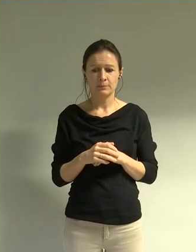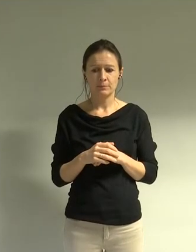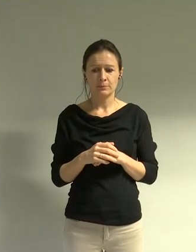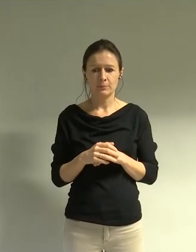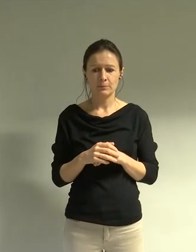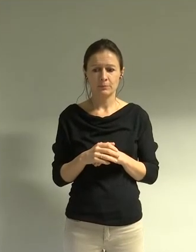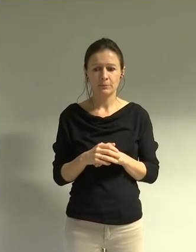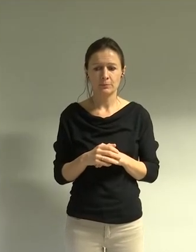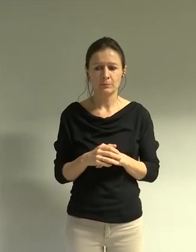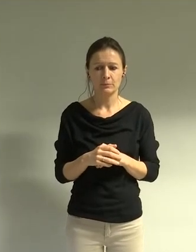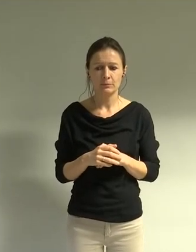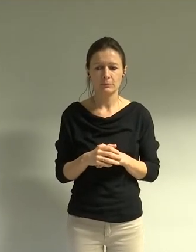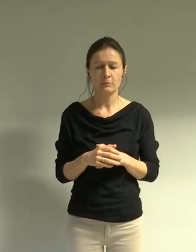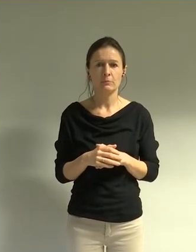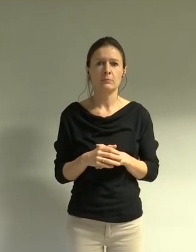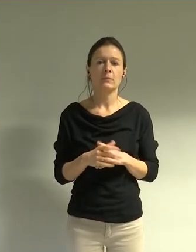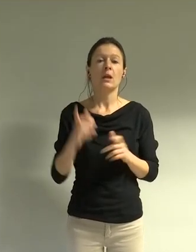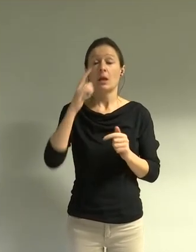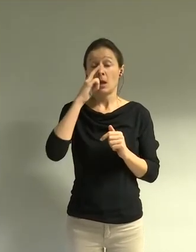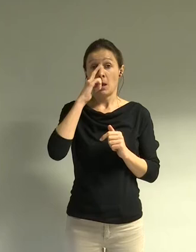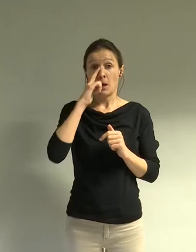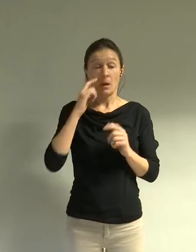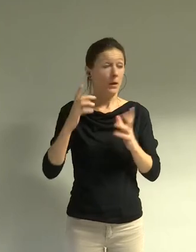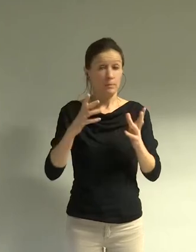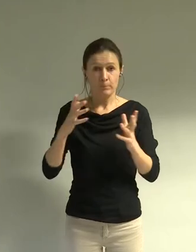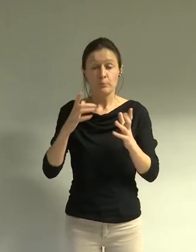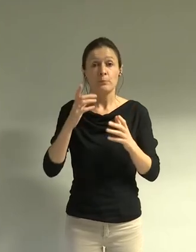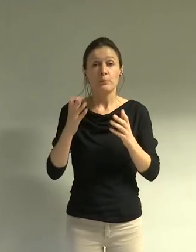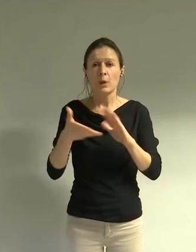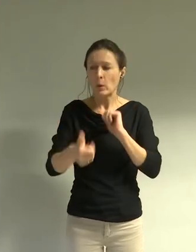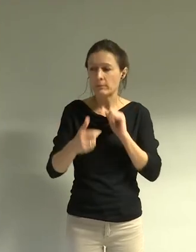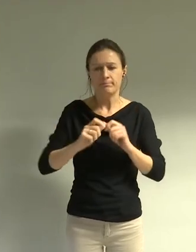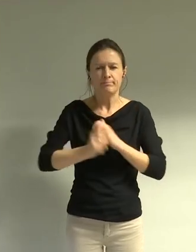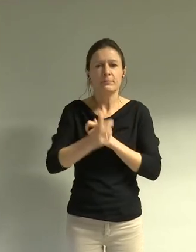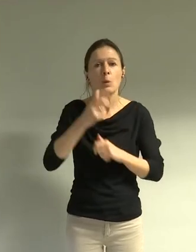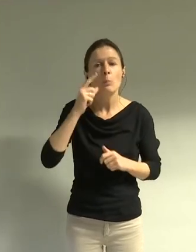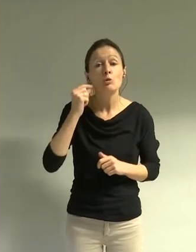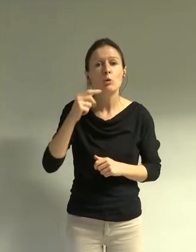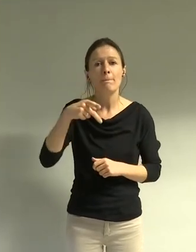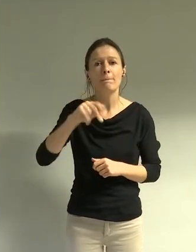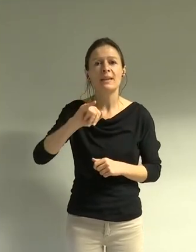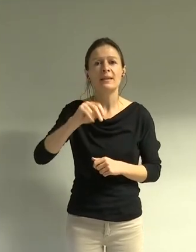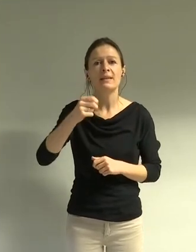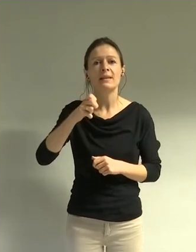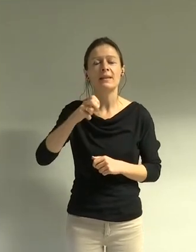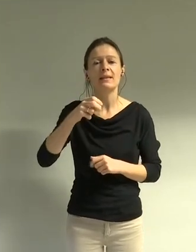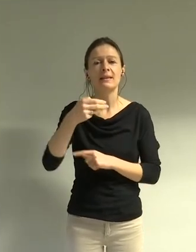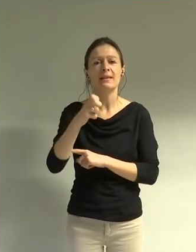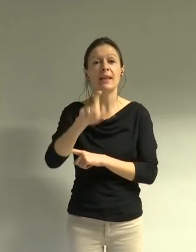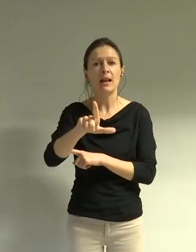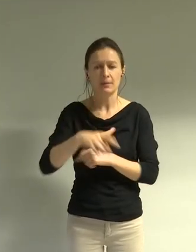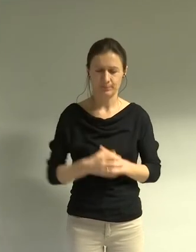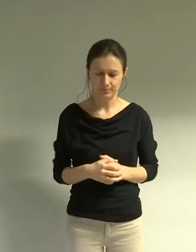de faux joueurs suspendus aux conclusions monsieur pinel on enchaîne oui